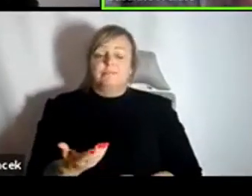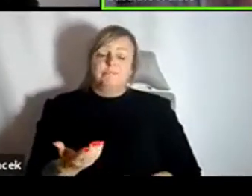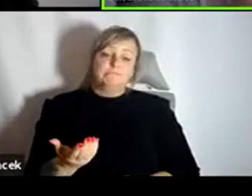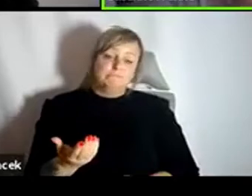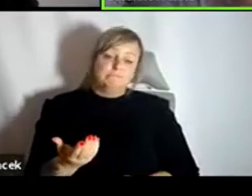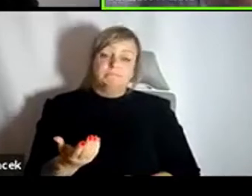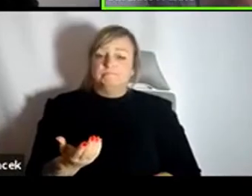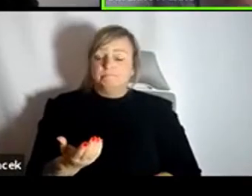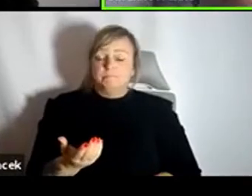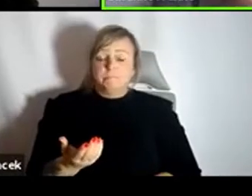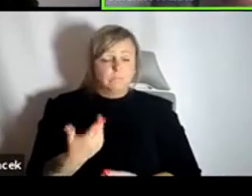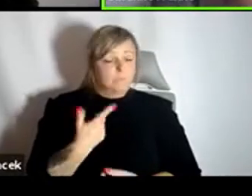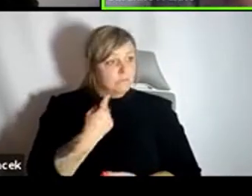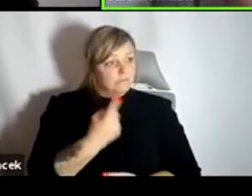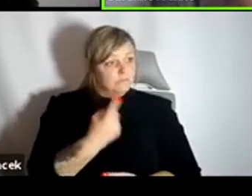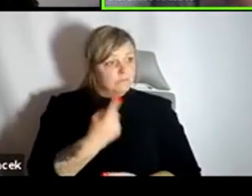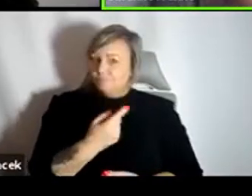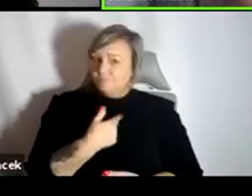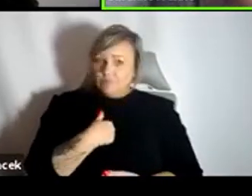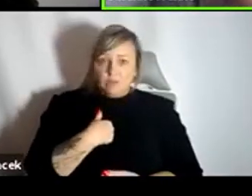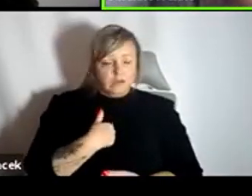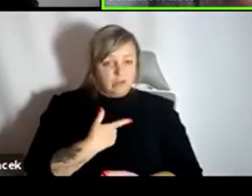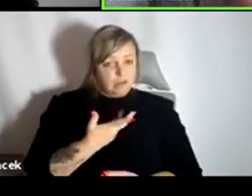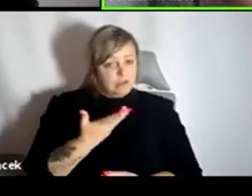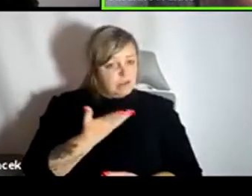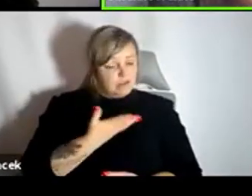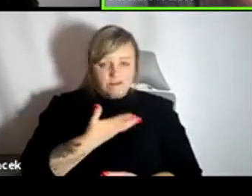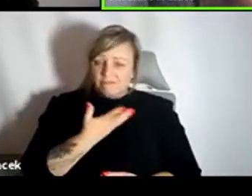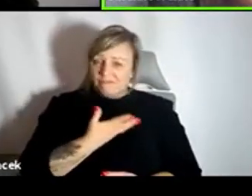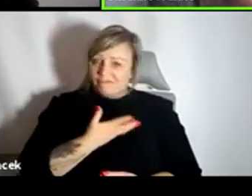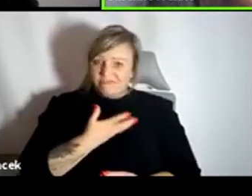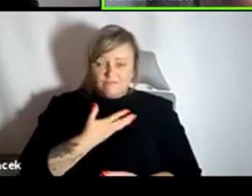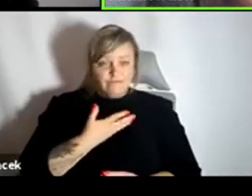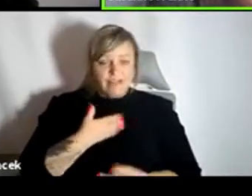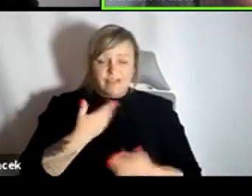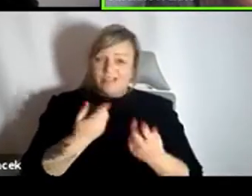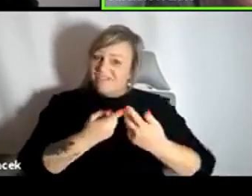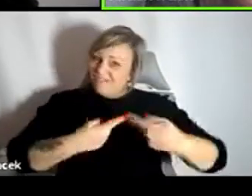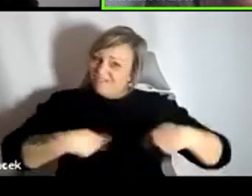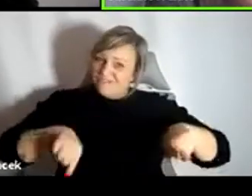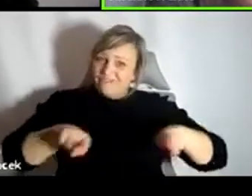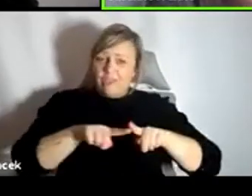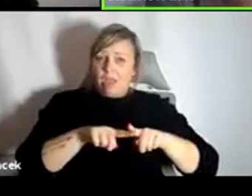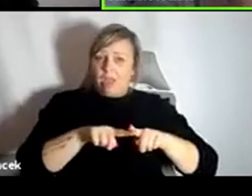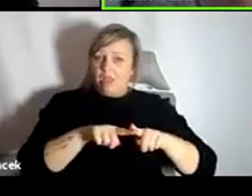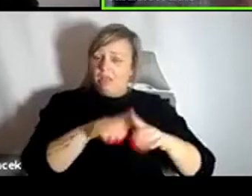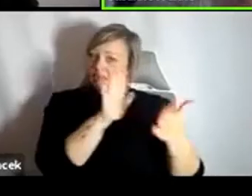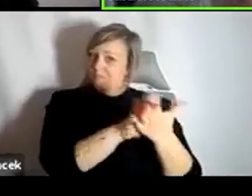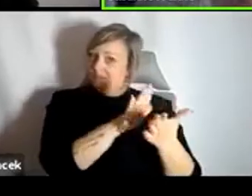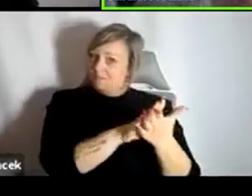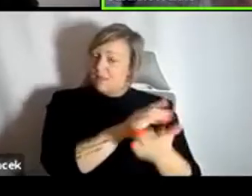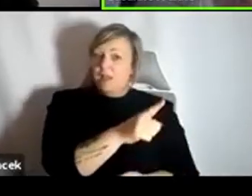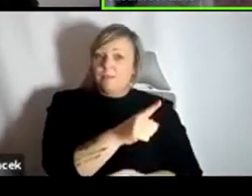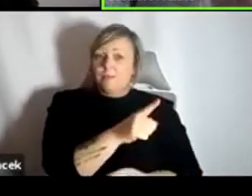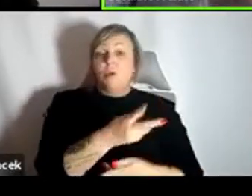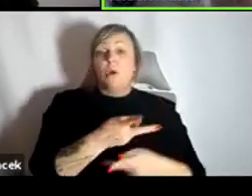die werden alles tun, um den eingetragenen Verein so lange wie möglich zu sehen oder als Alternative etwas,